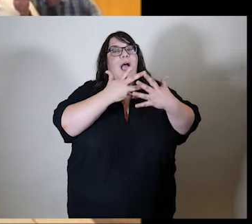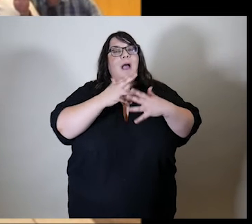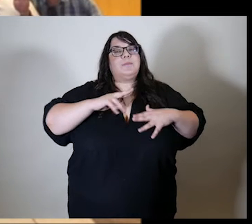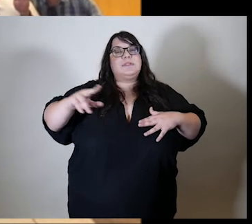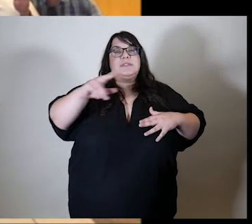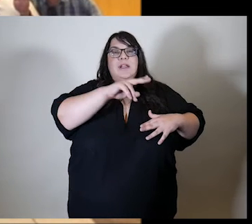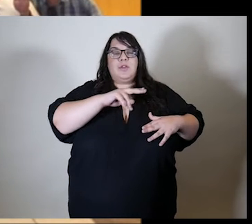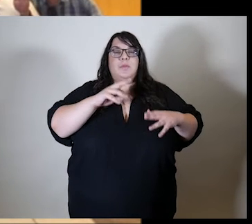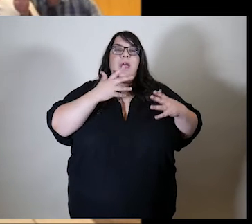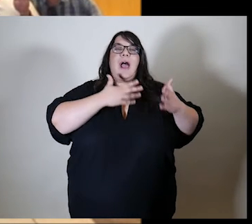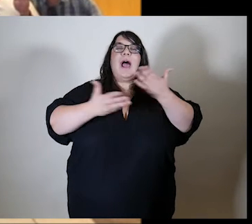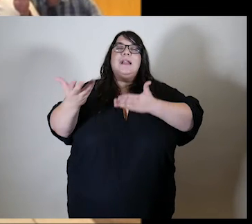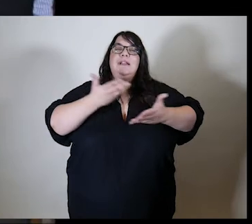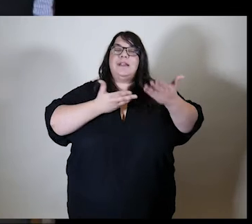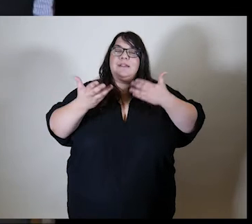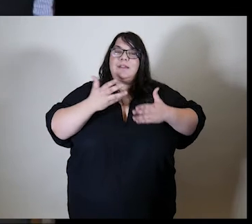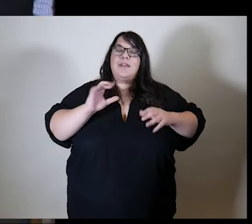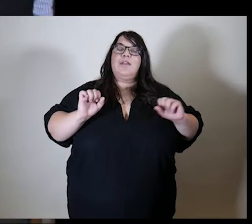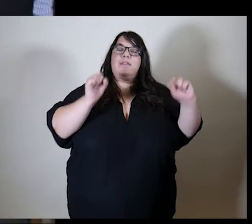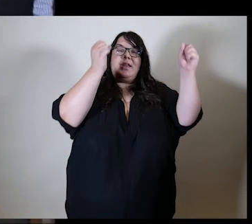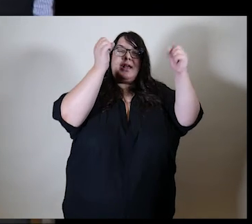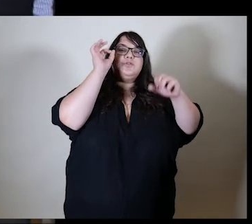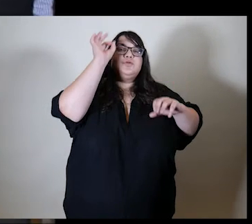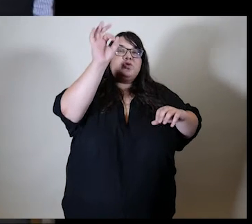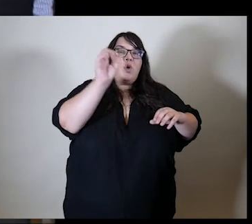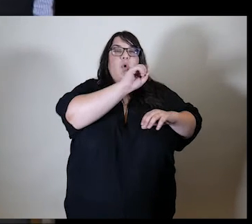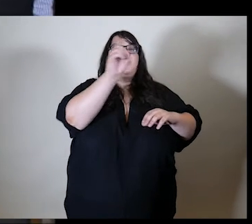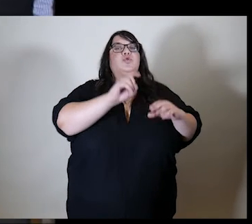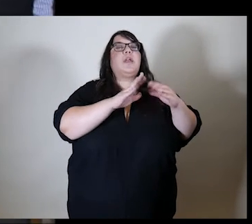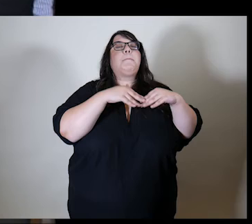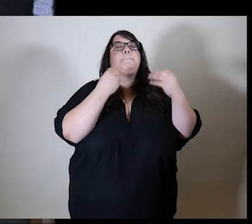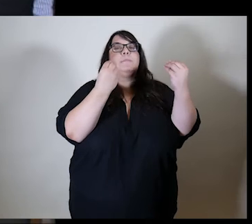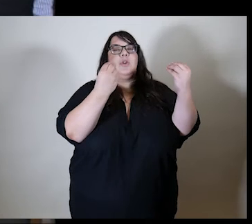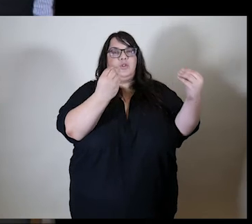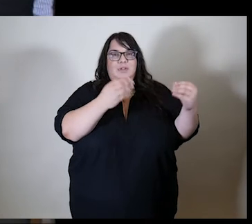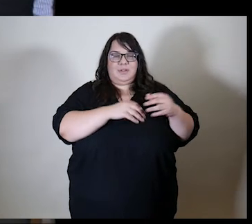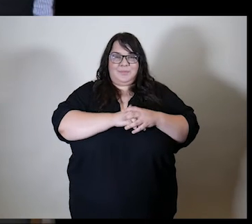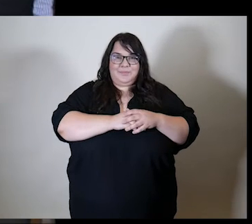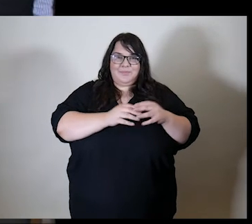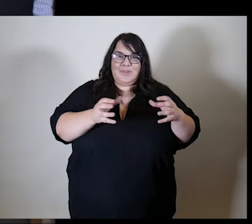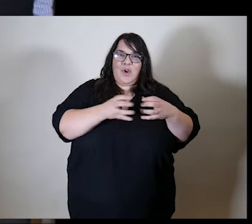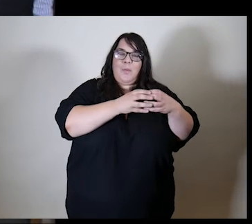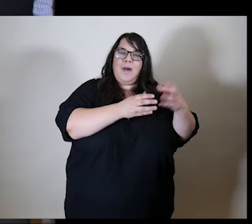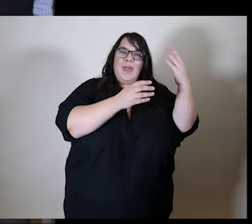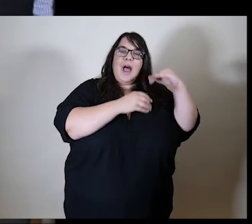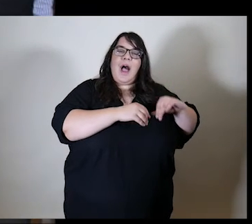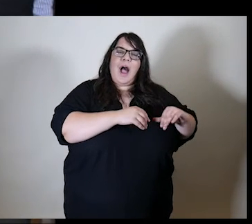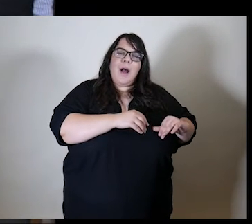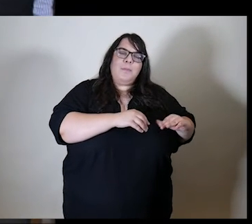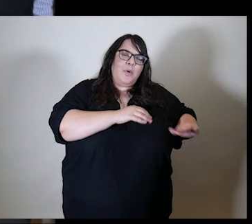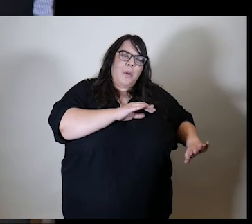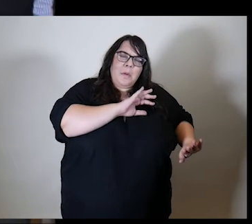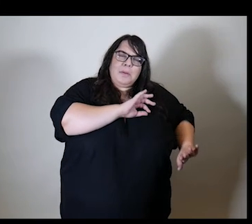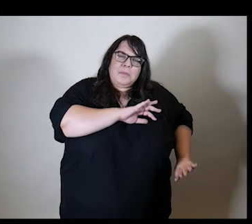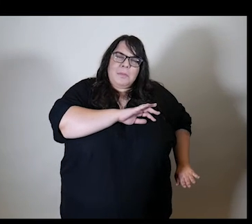προς τον συνάνθρωπο, η αλληλεγγύη, η δράση και ο αγώνας για ποιότητα στη ζωή. Στις ομάδες που λειτουργούν από την νηπιακή